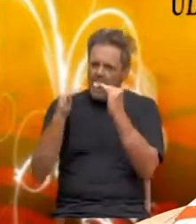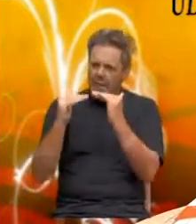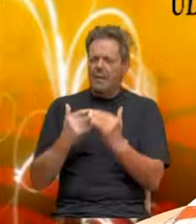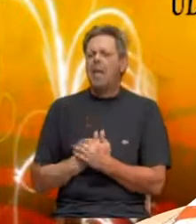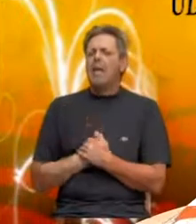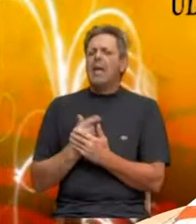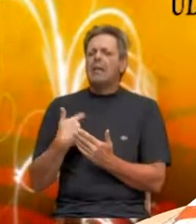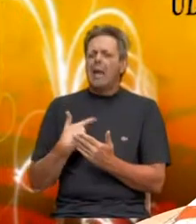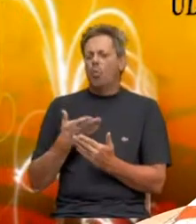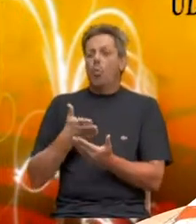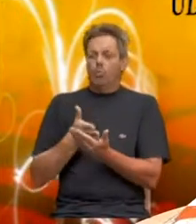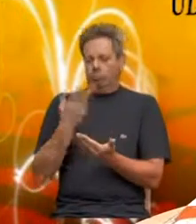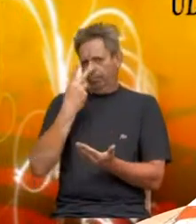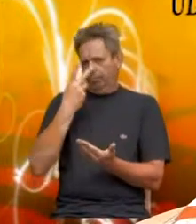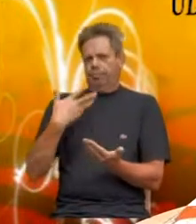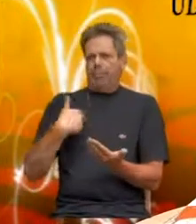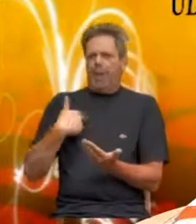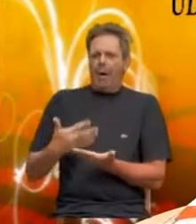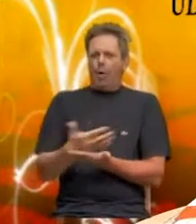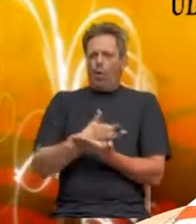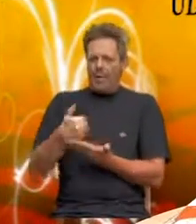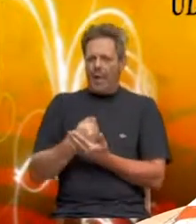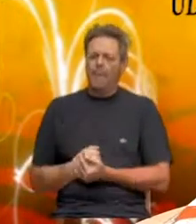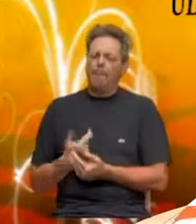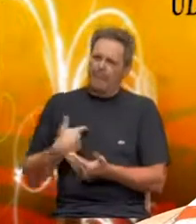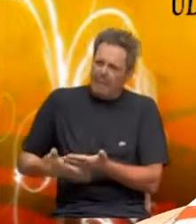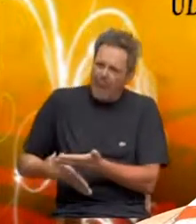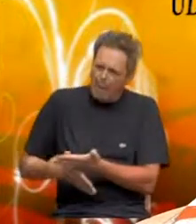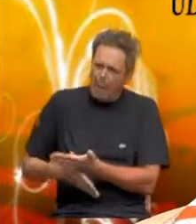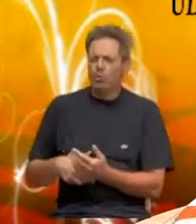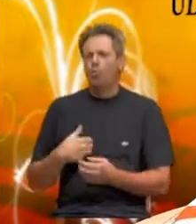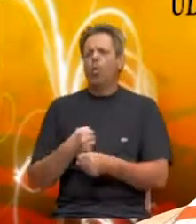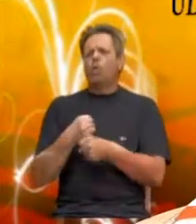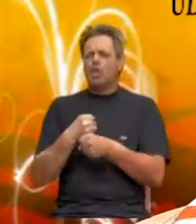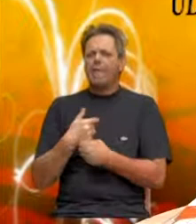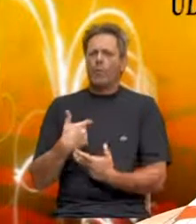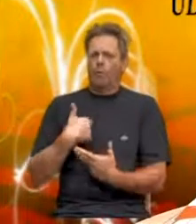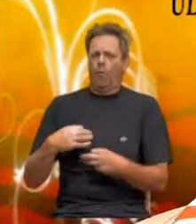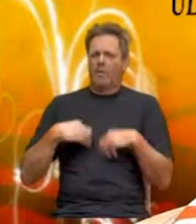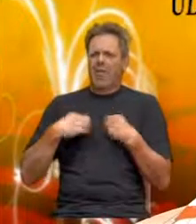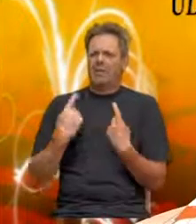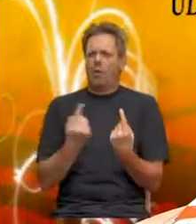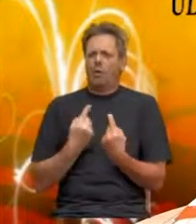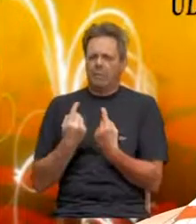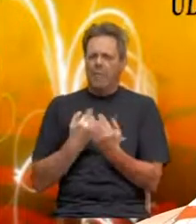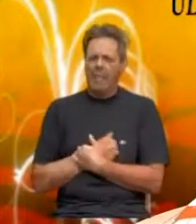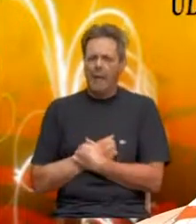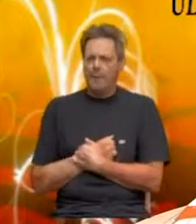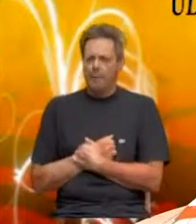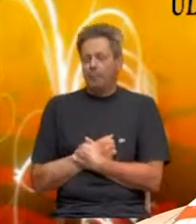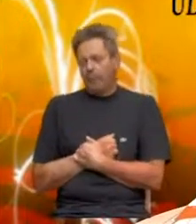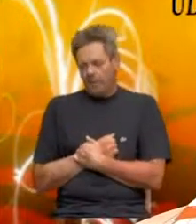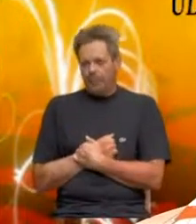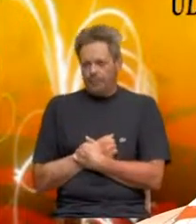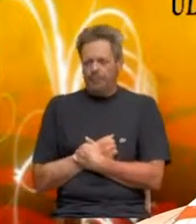na službi. To znači da im pomažu u održavanju svog zdravstvenog stanja. Znači... To je točno. Ja velim mojim pacijentima